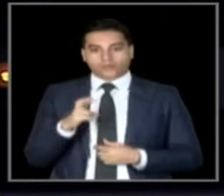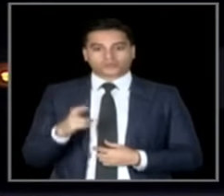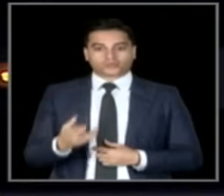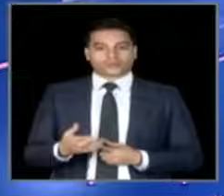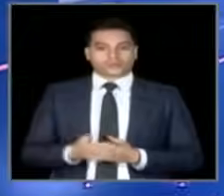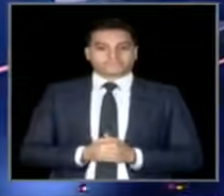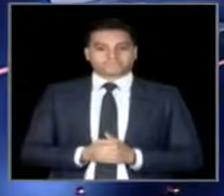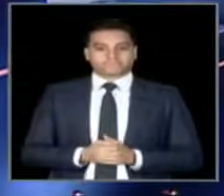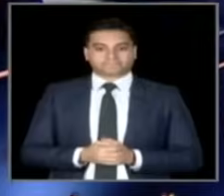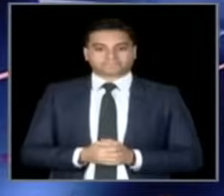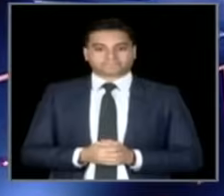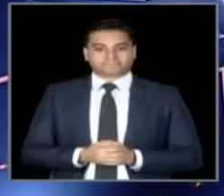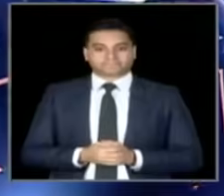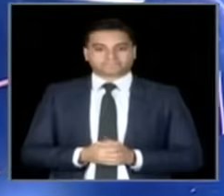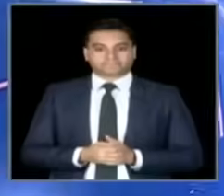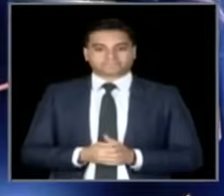هو: